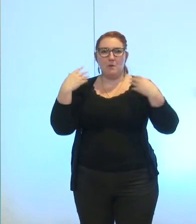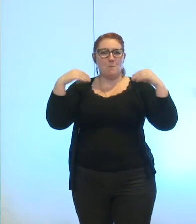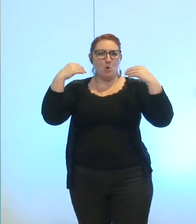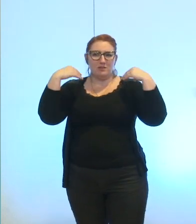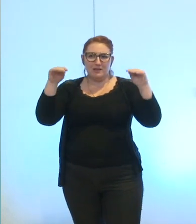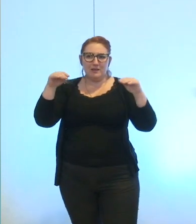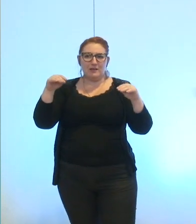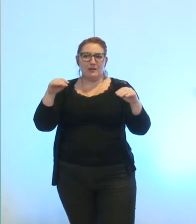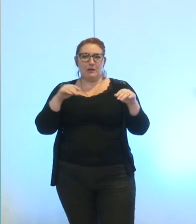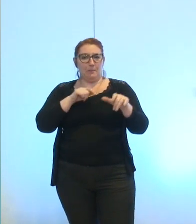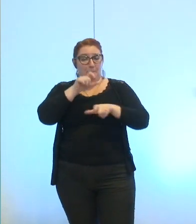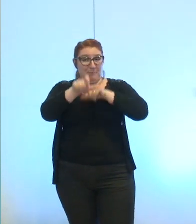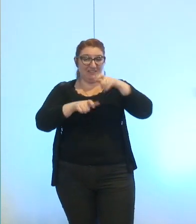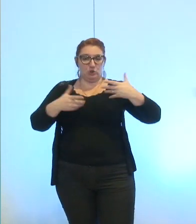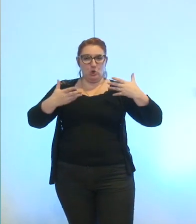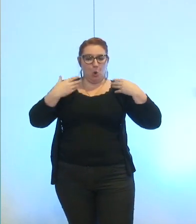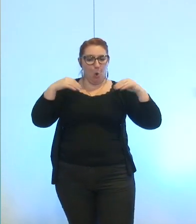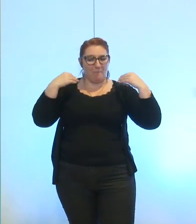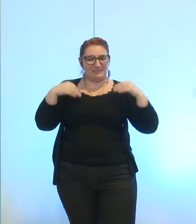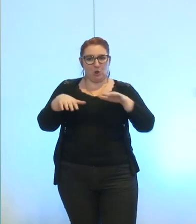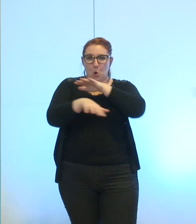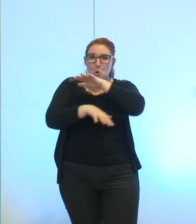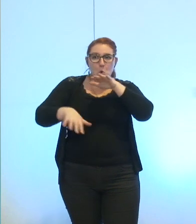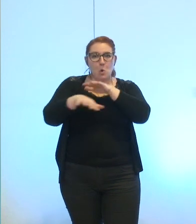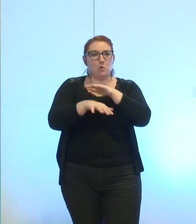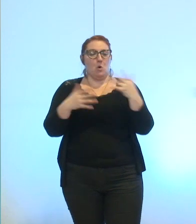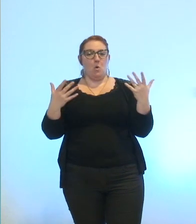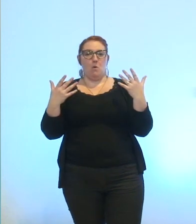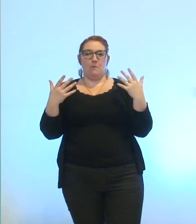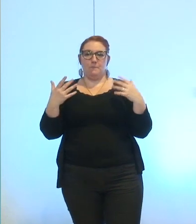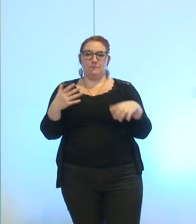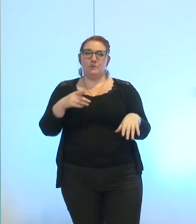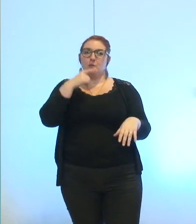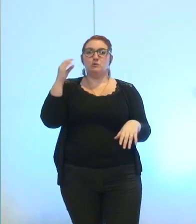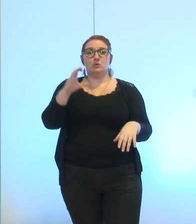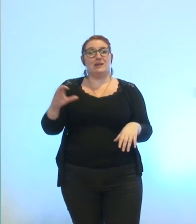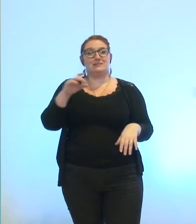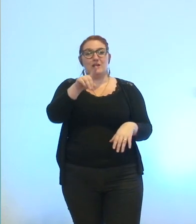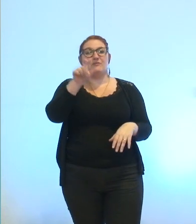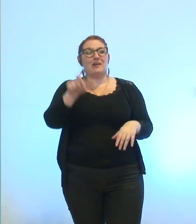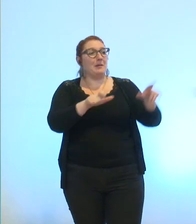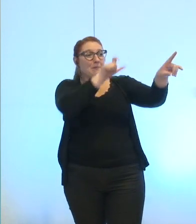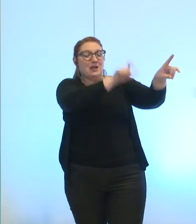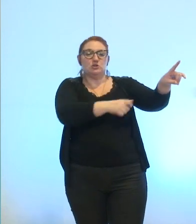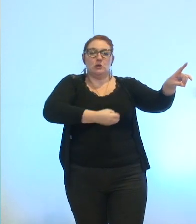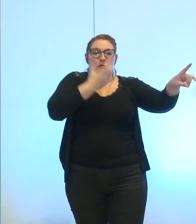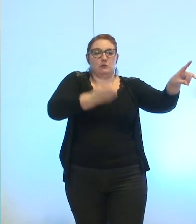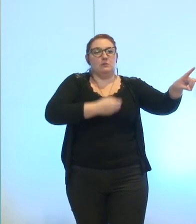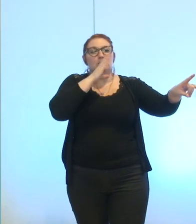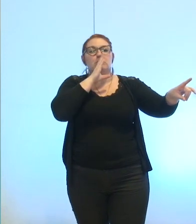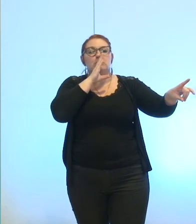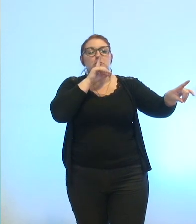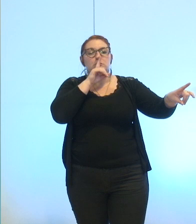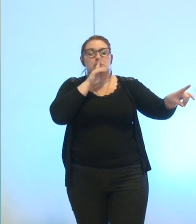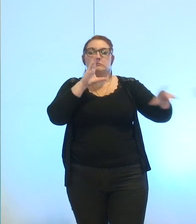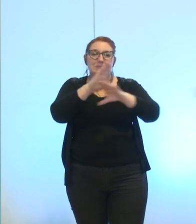tenues par des commerçants locaux qui monsieur CASNAV en fait quand les autres parlent nous vous invitons à garder le silence si vous